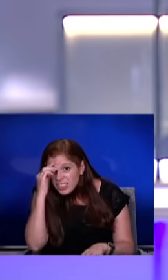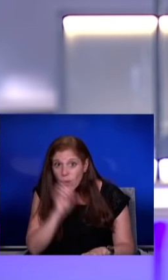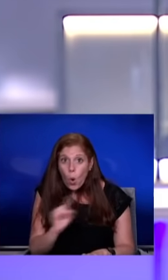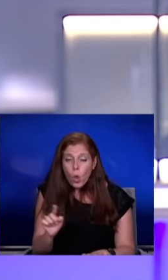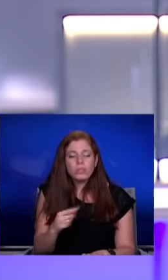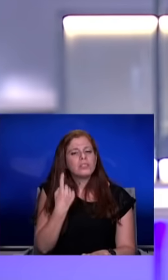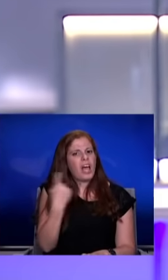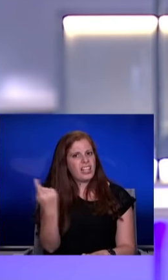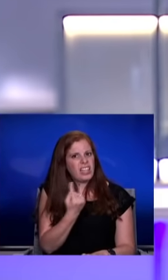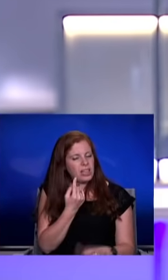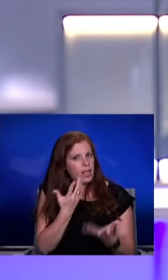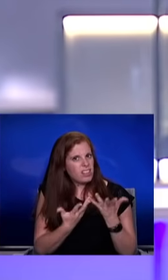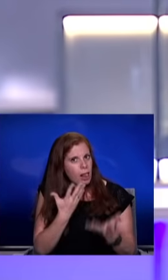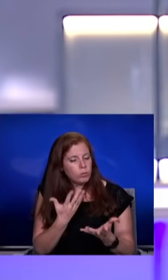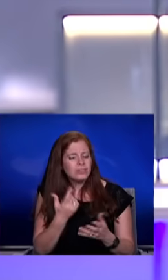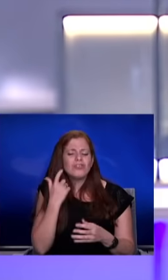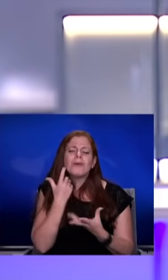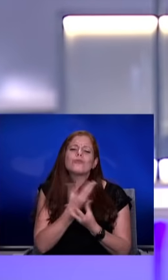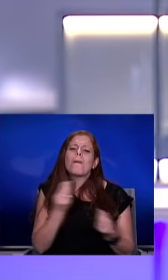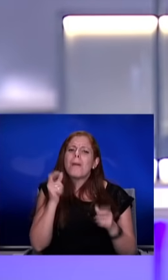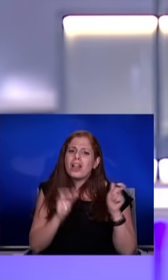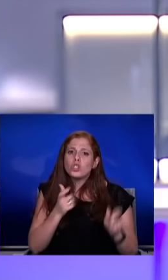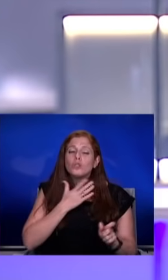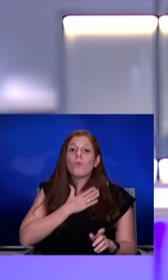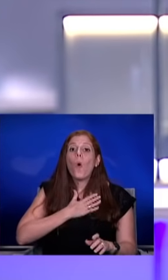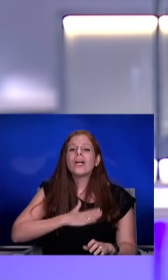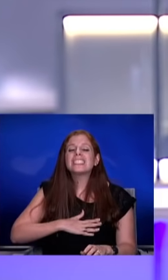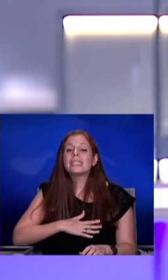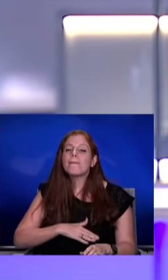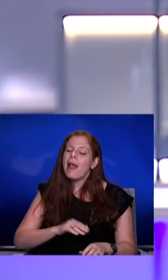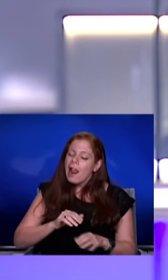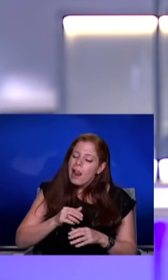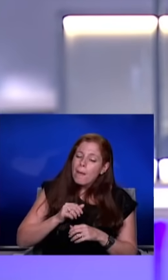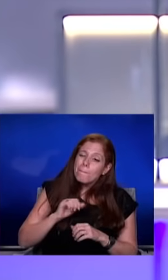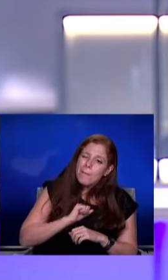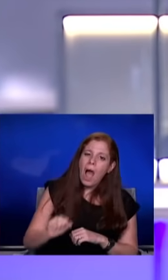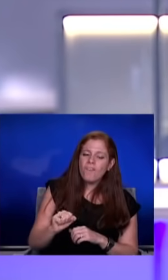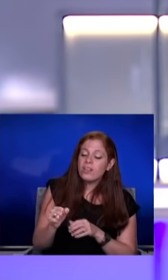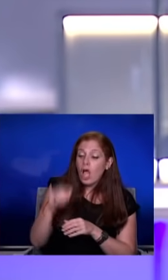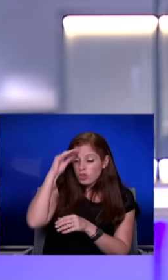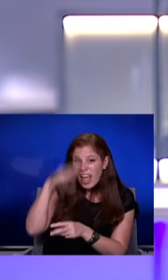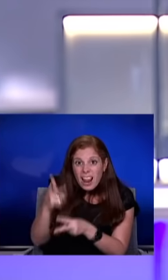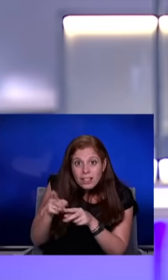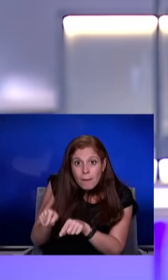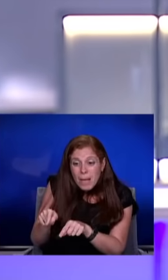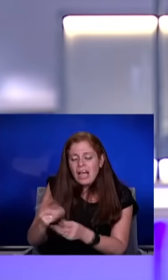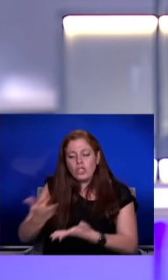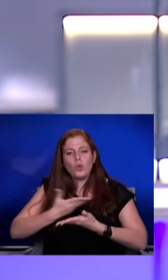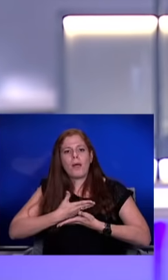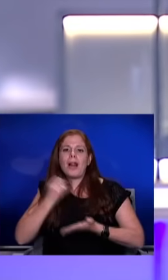שיש גם מי שרוצה, בניגוד לעמדת כל צוותי הרפואה והמחקר, להדביק את הילד שלו בכוונה כדי שיקבל נוגדנים, תעודת